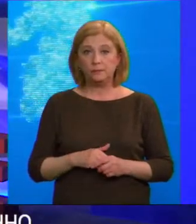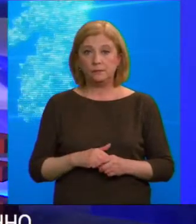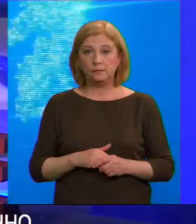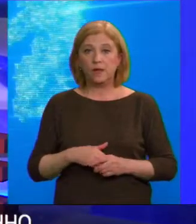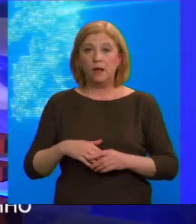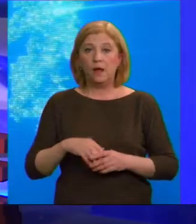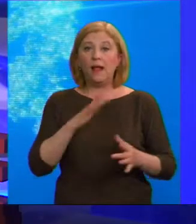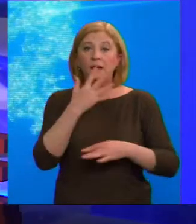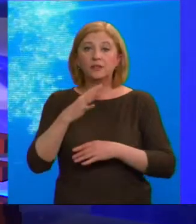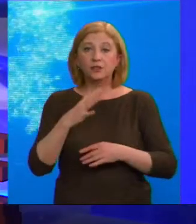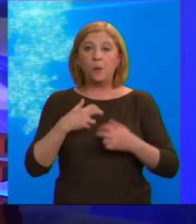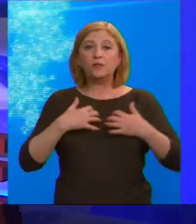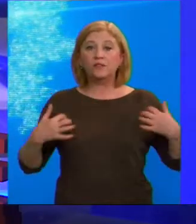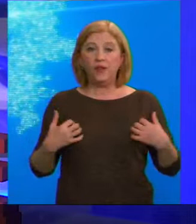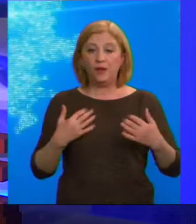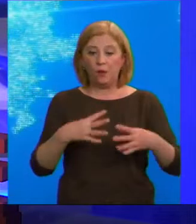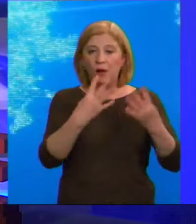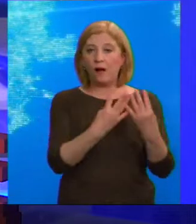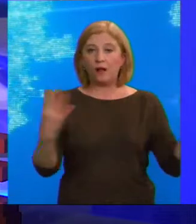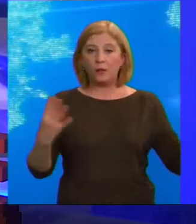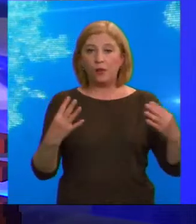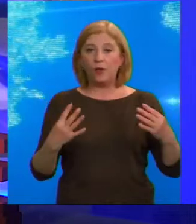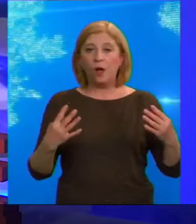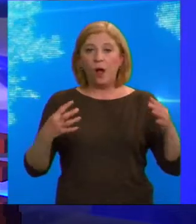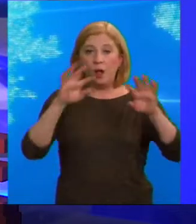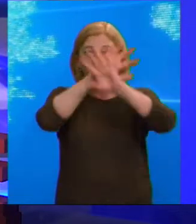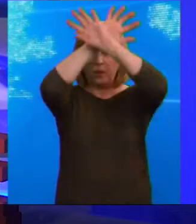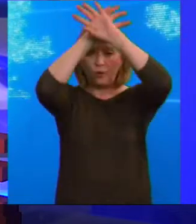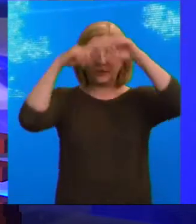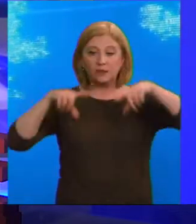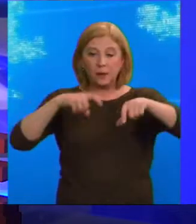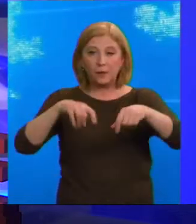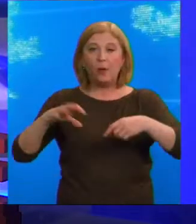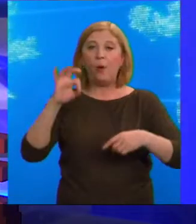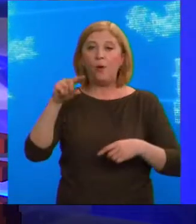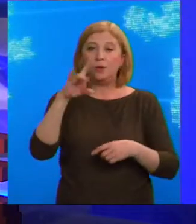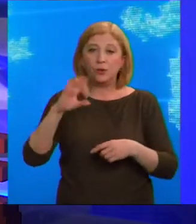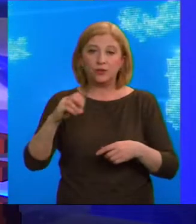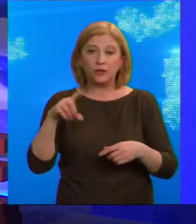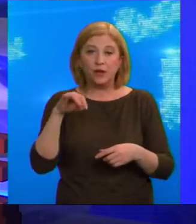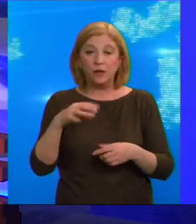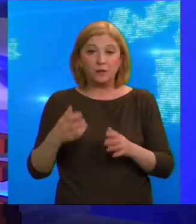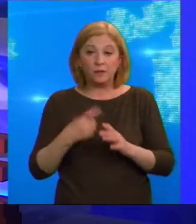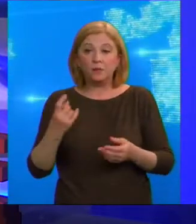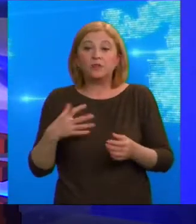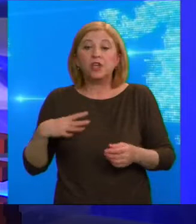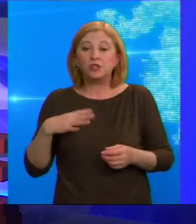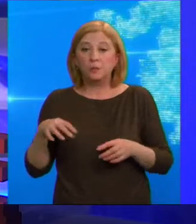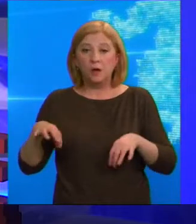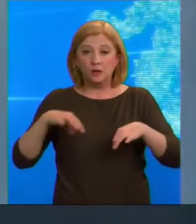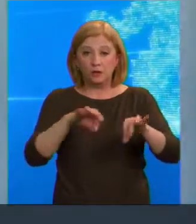Лесному зверю картон не преграда. Лось забрел в закрытый город Озерск и пробежал по улицам. Теперь озерчане гадают, зачем животное к ним